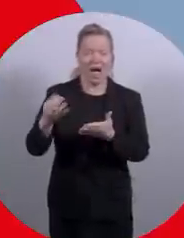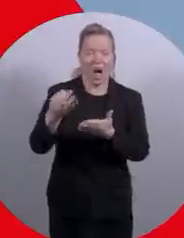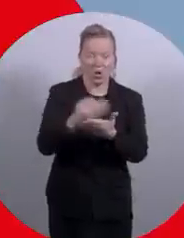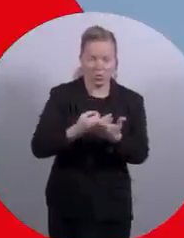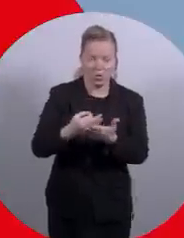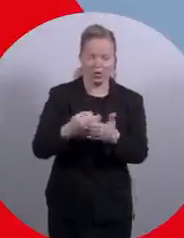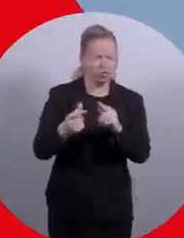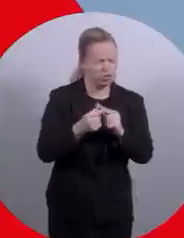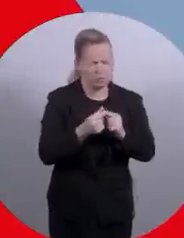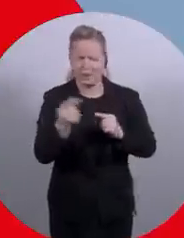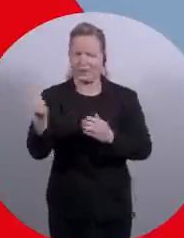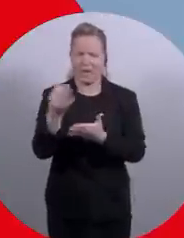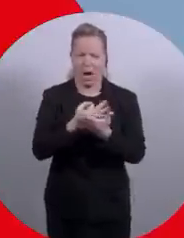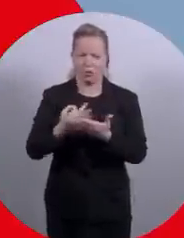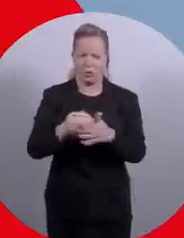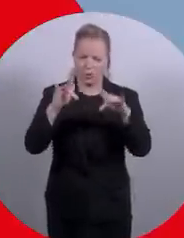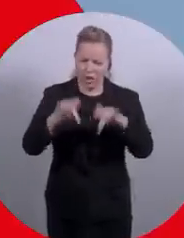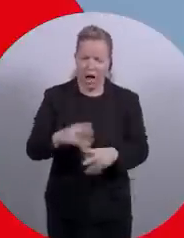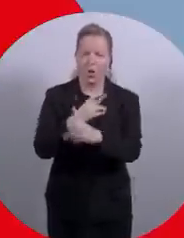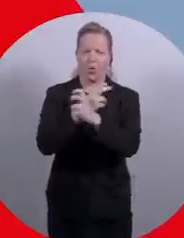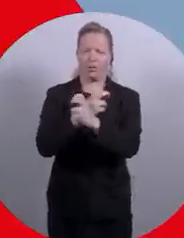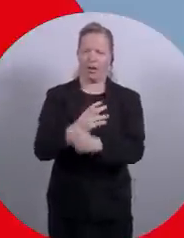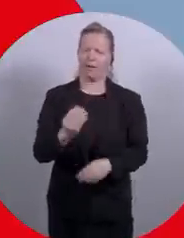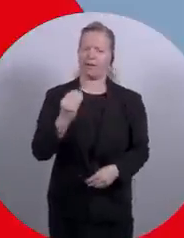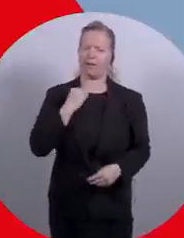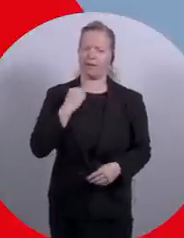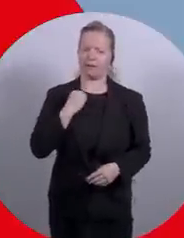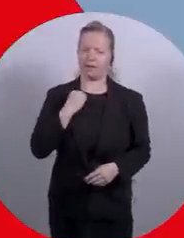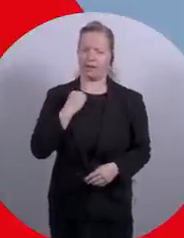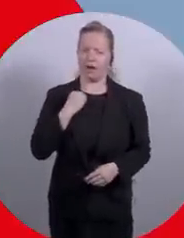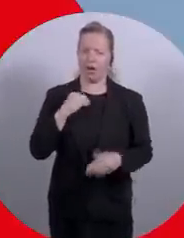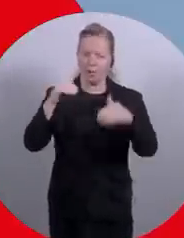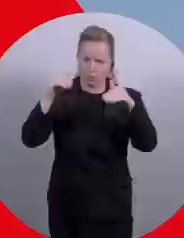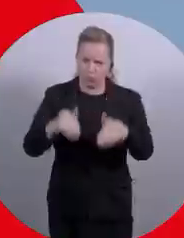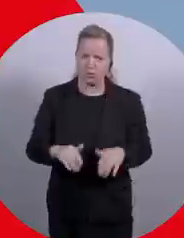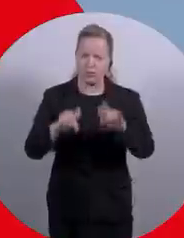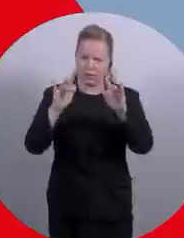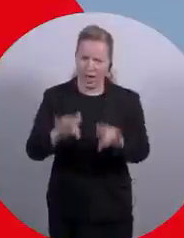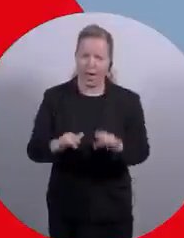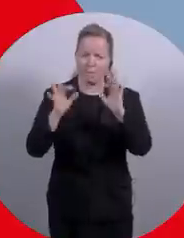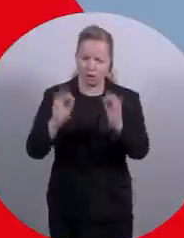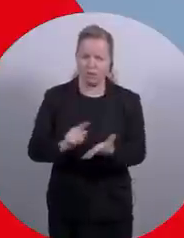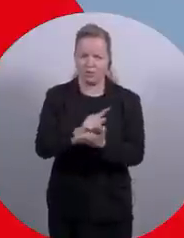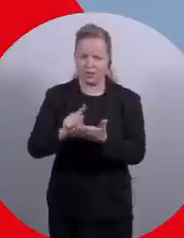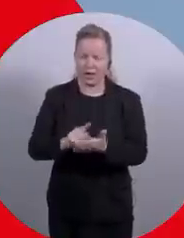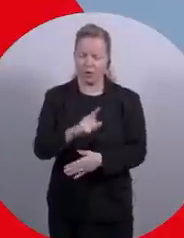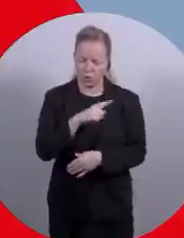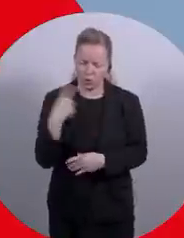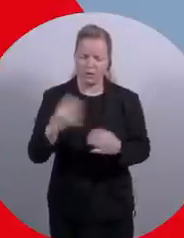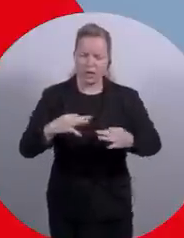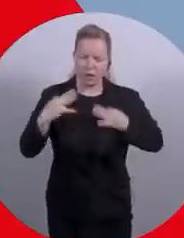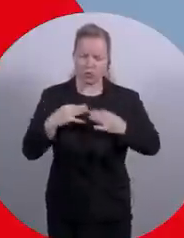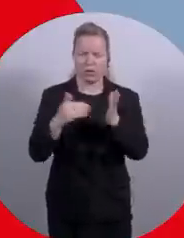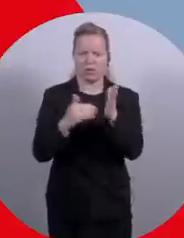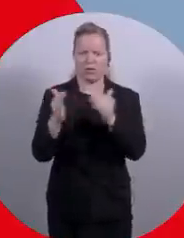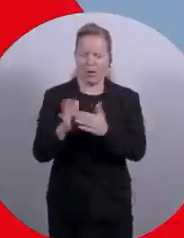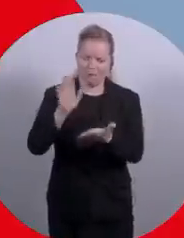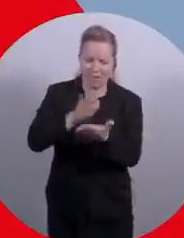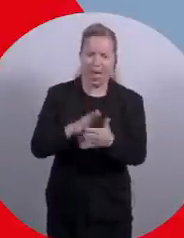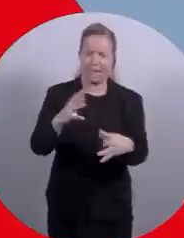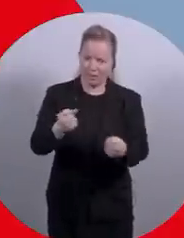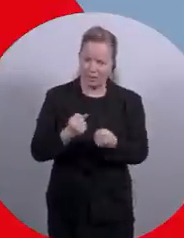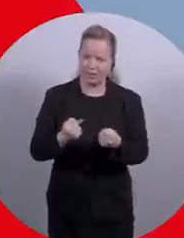jobausbildung in Österreich genießt dann muss er auch eine gewisse Zeit unserem Gesundheitssystem und damit auch der